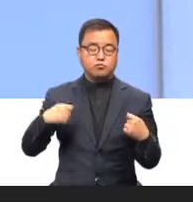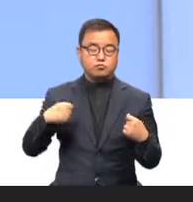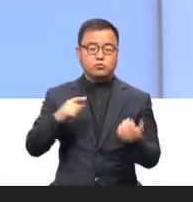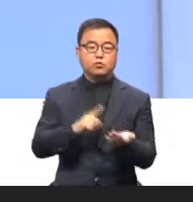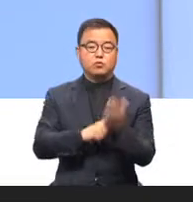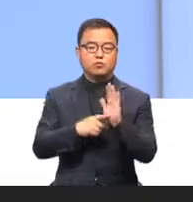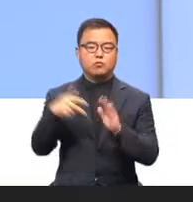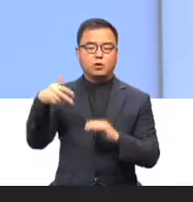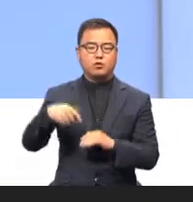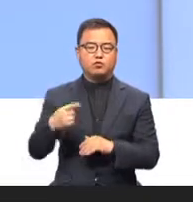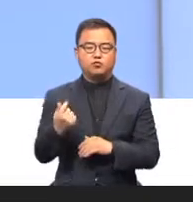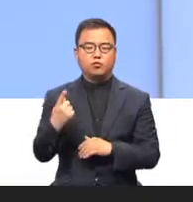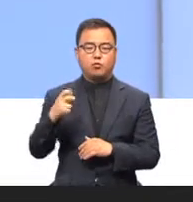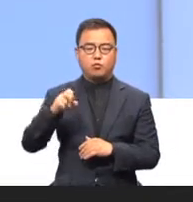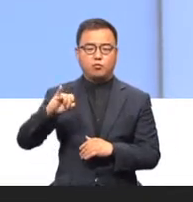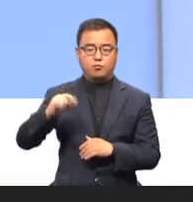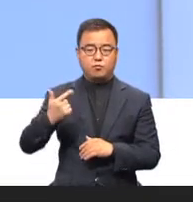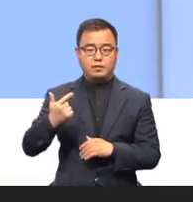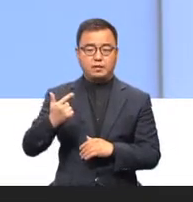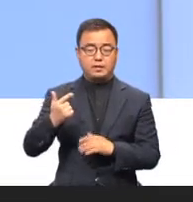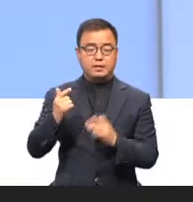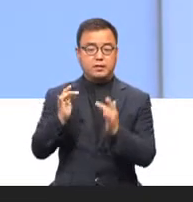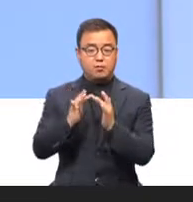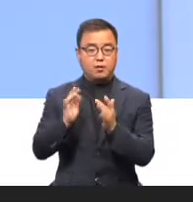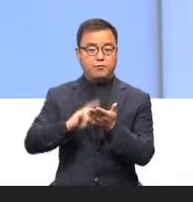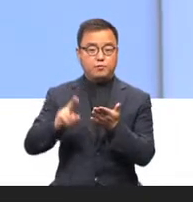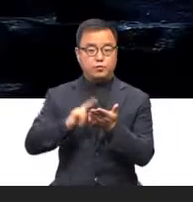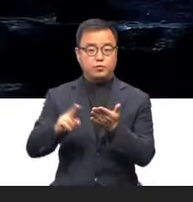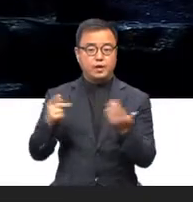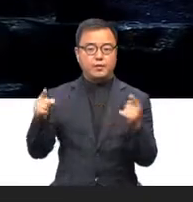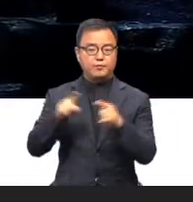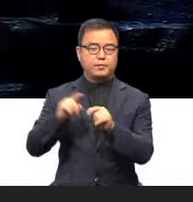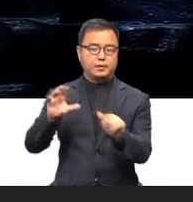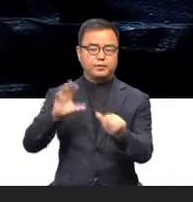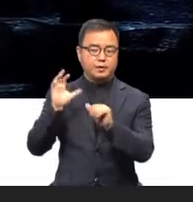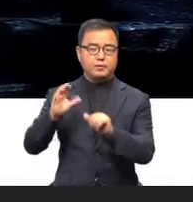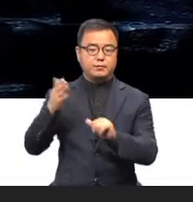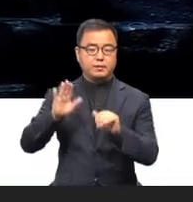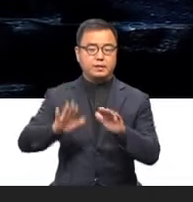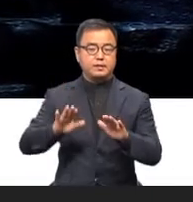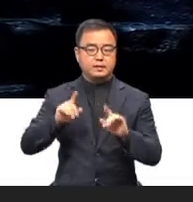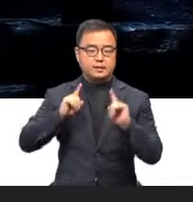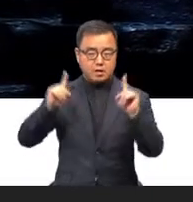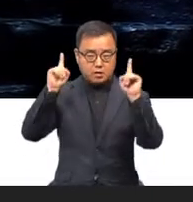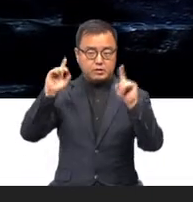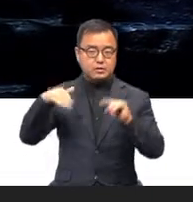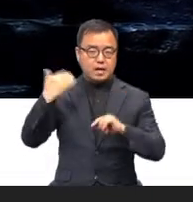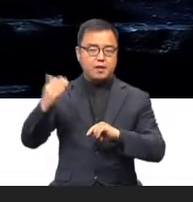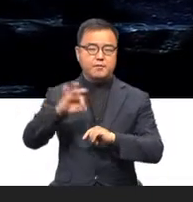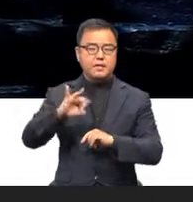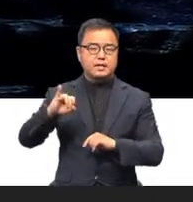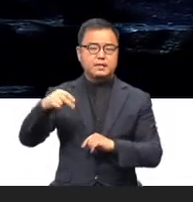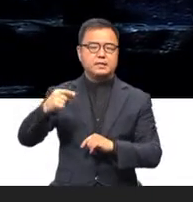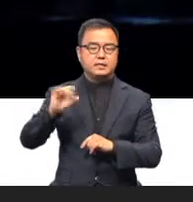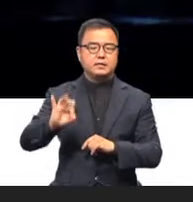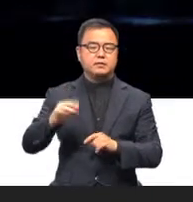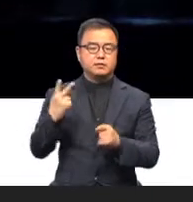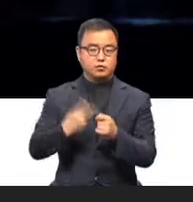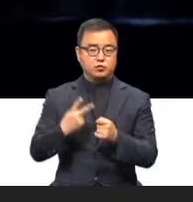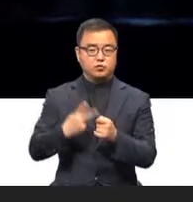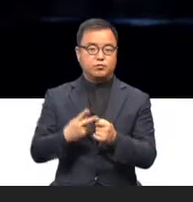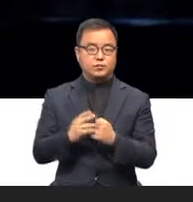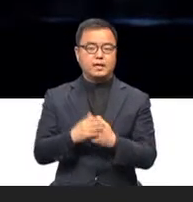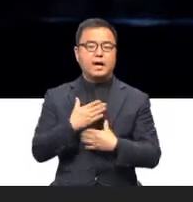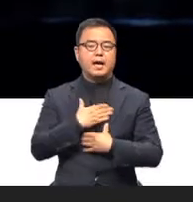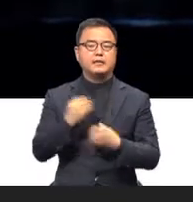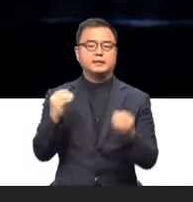작가의 동명 웹툰을 무대로 올린 작품인데요 어 저승편 에 이어서 이번 이승편 은 그 두번째 시리즈입니다 안식처인